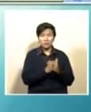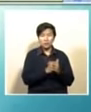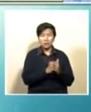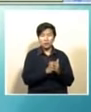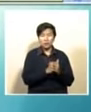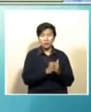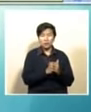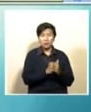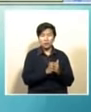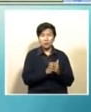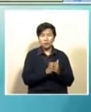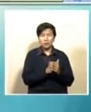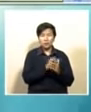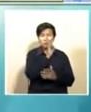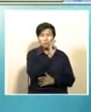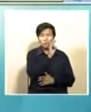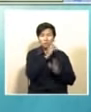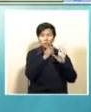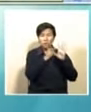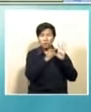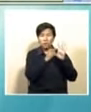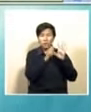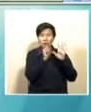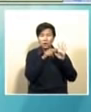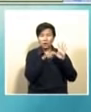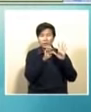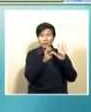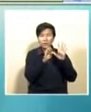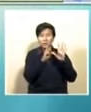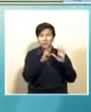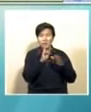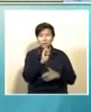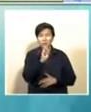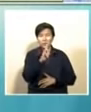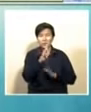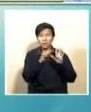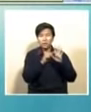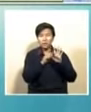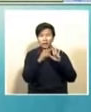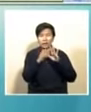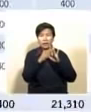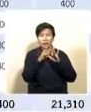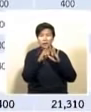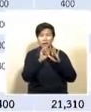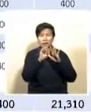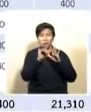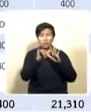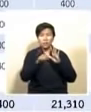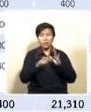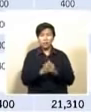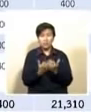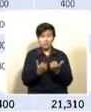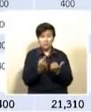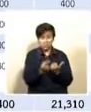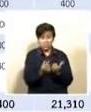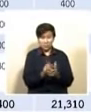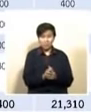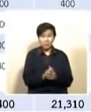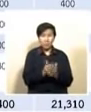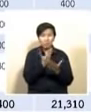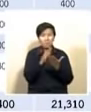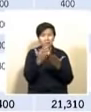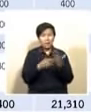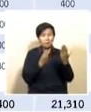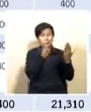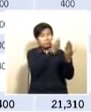ไวรัสสิ่งที่กราบเรียนว่าวันนี้จะมีเข้ามานะครับอีก 40,000 เม็ดบ่าย 3